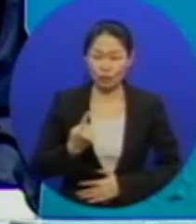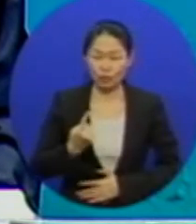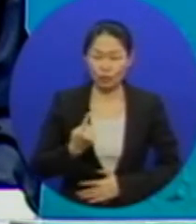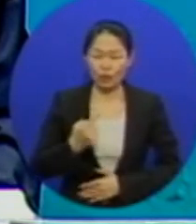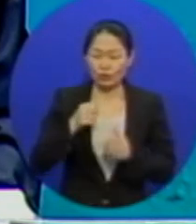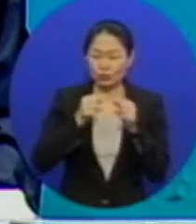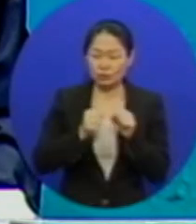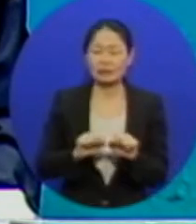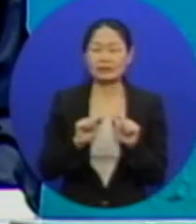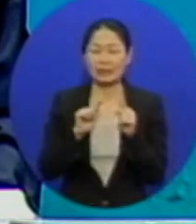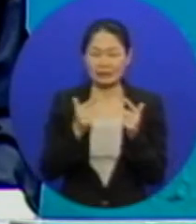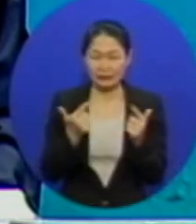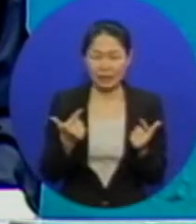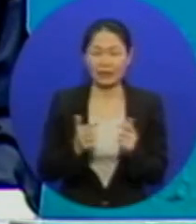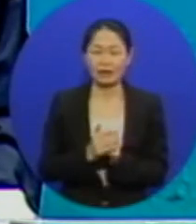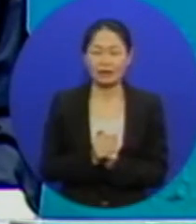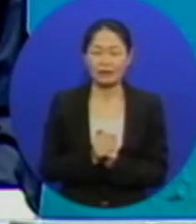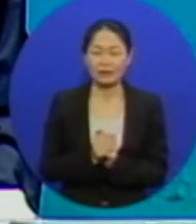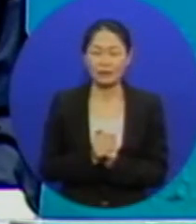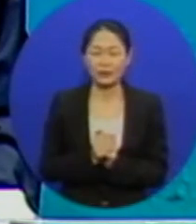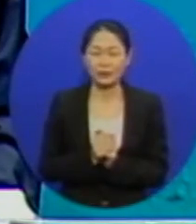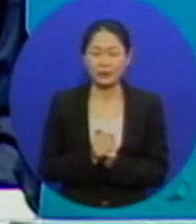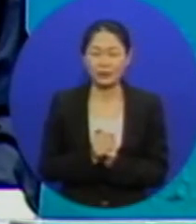존재하지 않는 거다